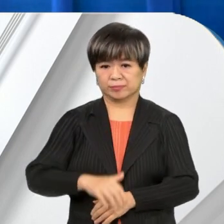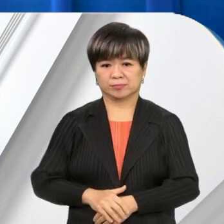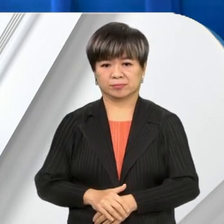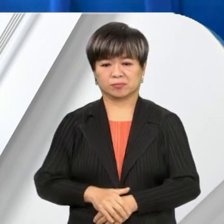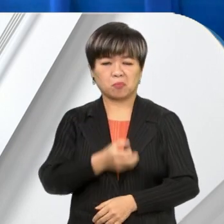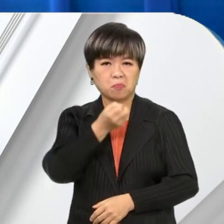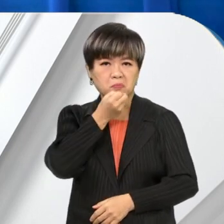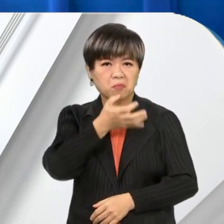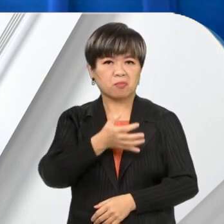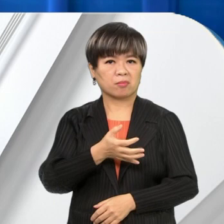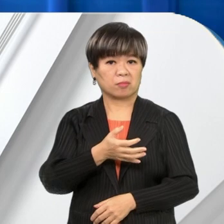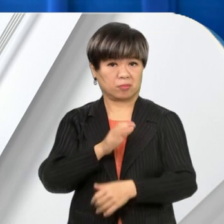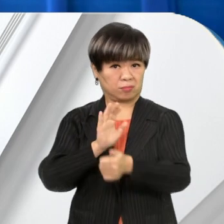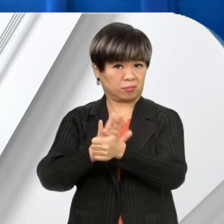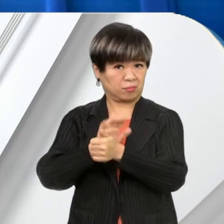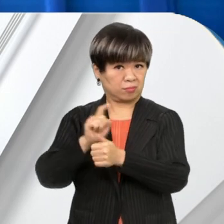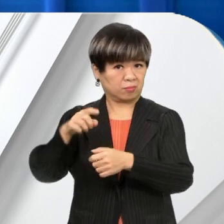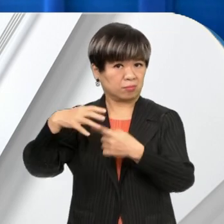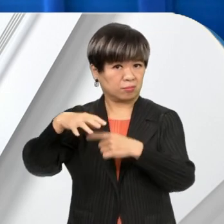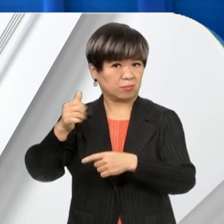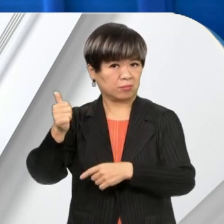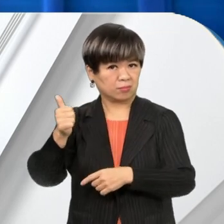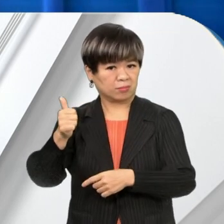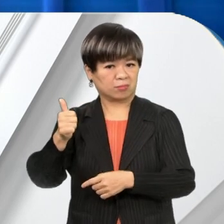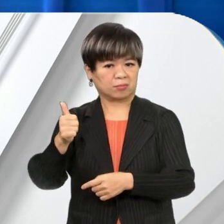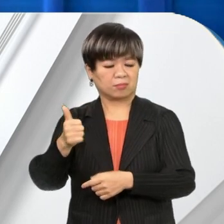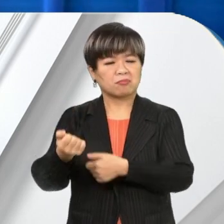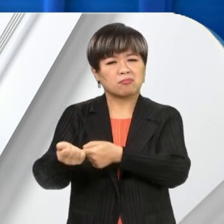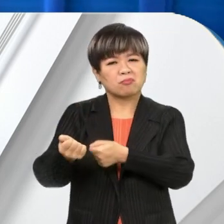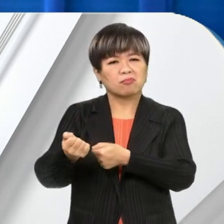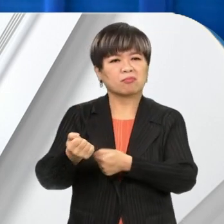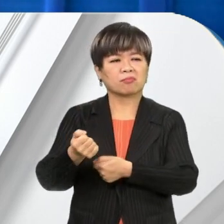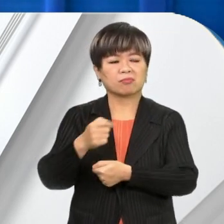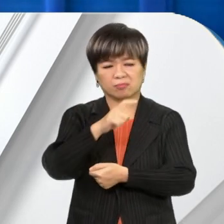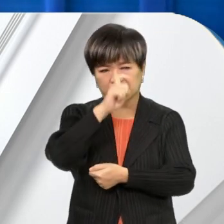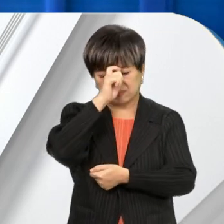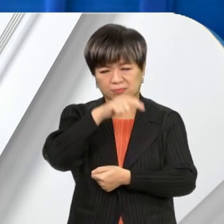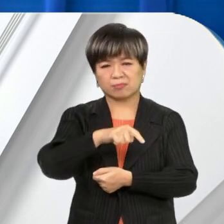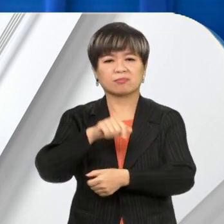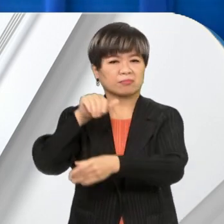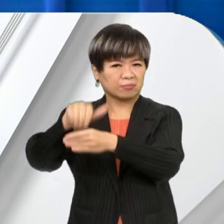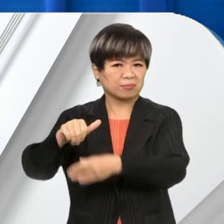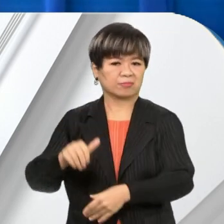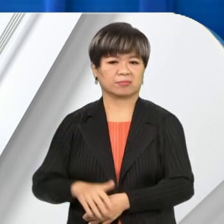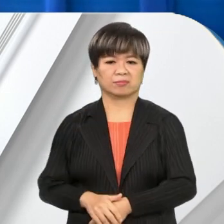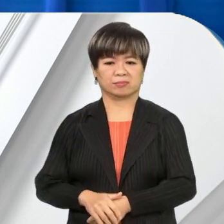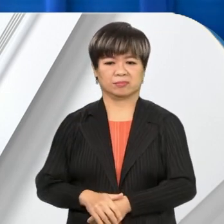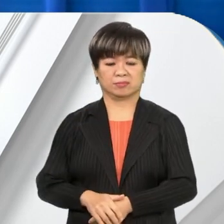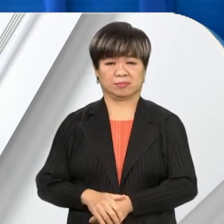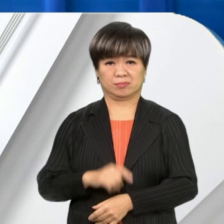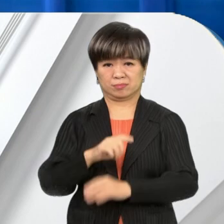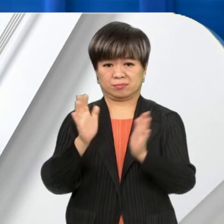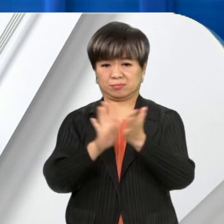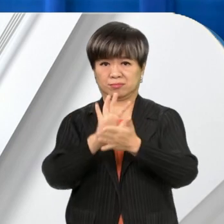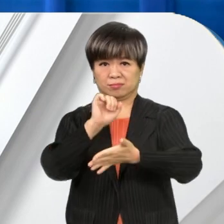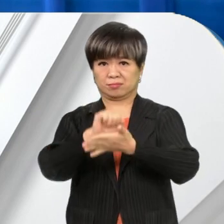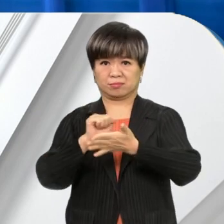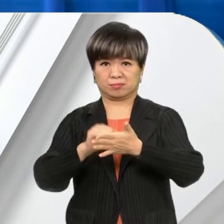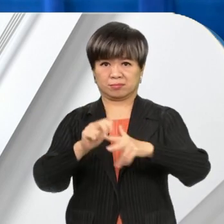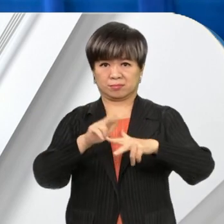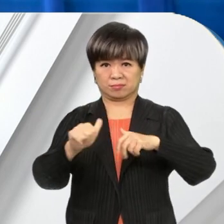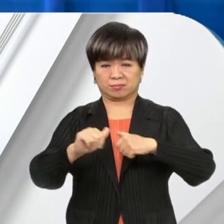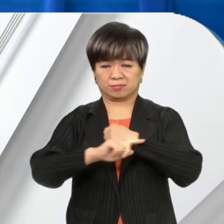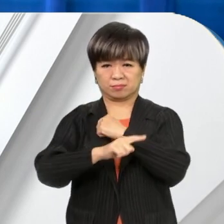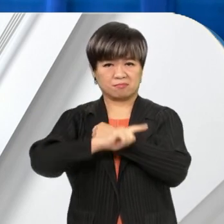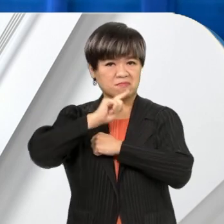有提到为中姓当选人来拉票的这个行为，这一切都有记载在我们的刑案起